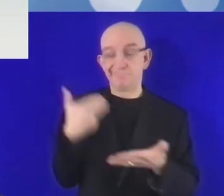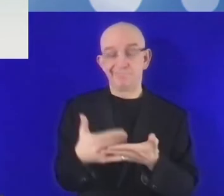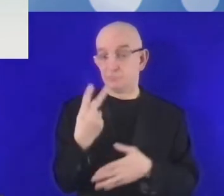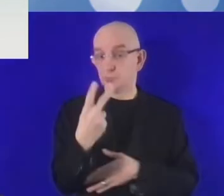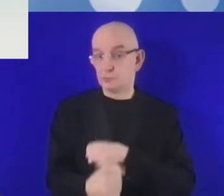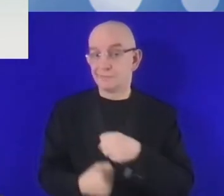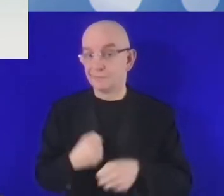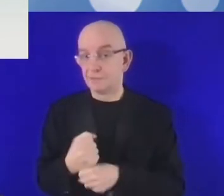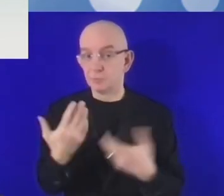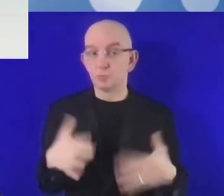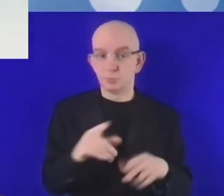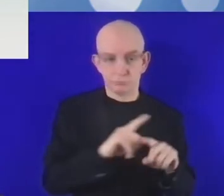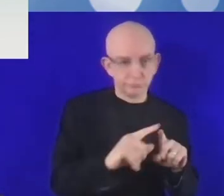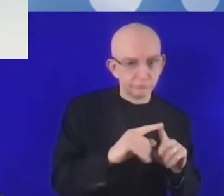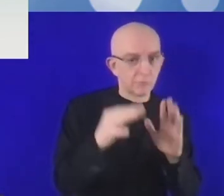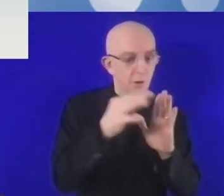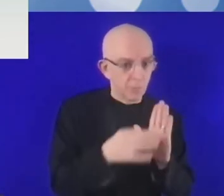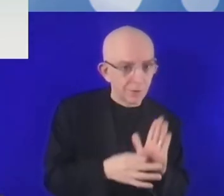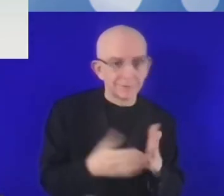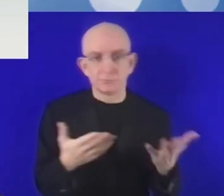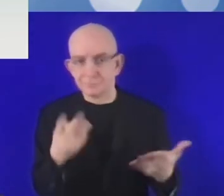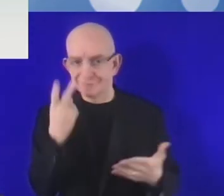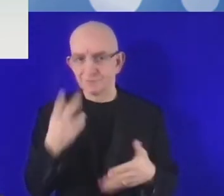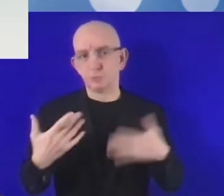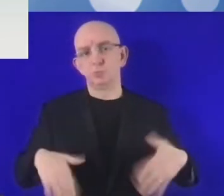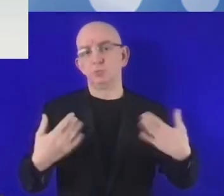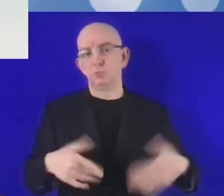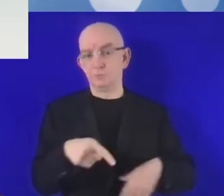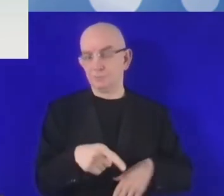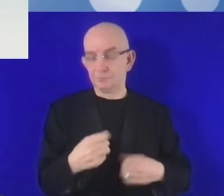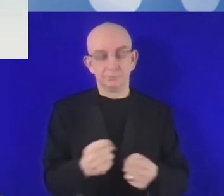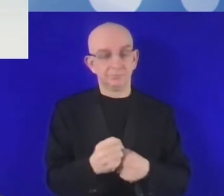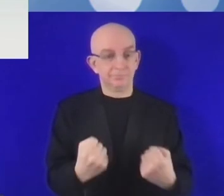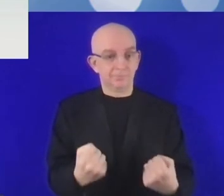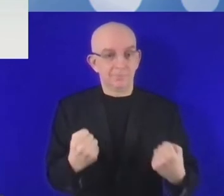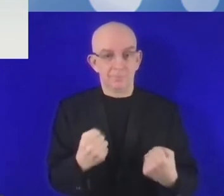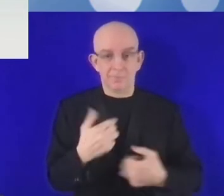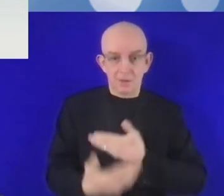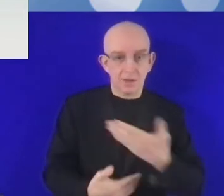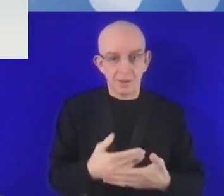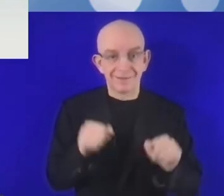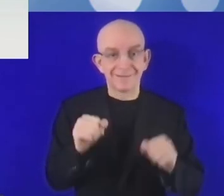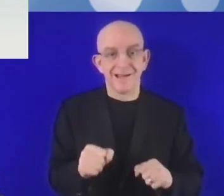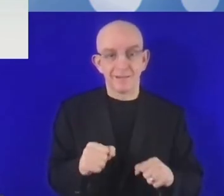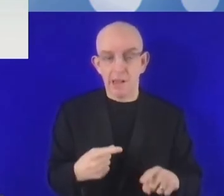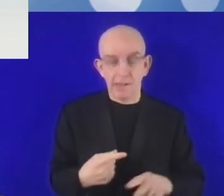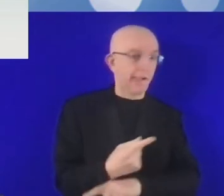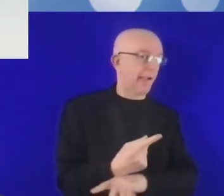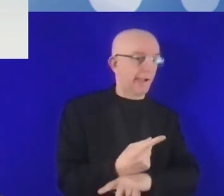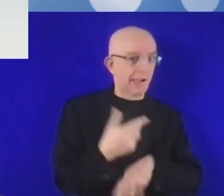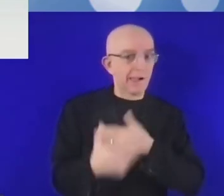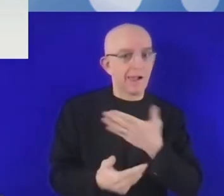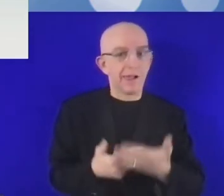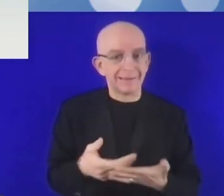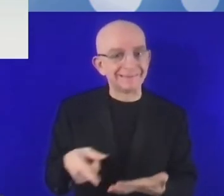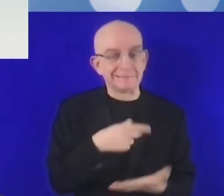pouvoir législatif. Tout ce beau monde doit se mettre au travail pour trouver et mettre sur la table des